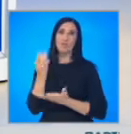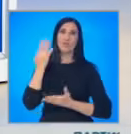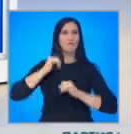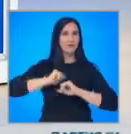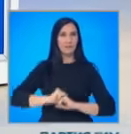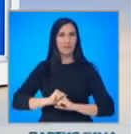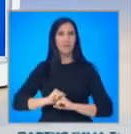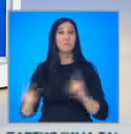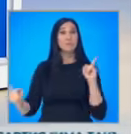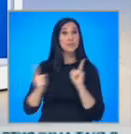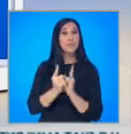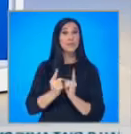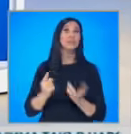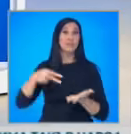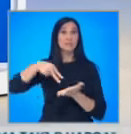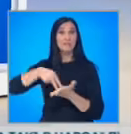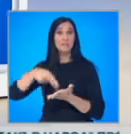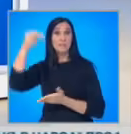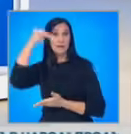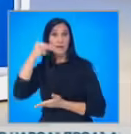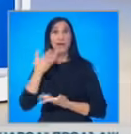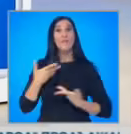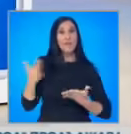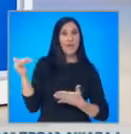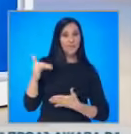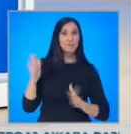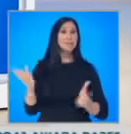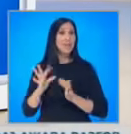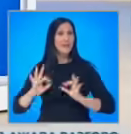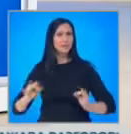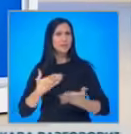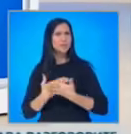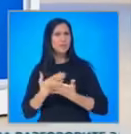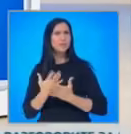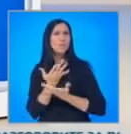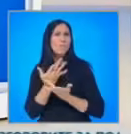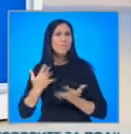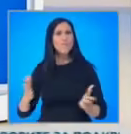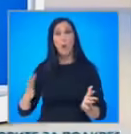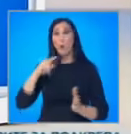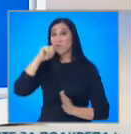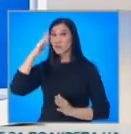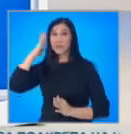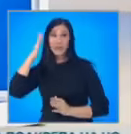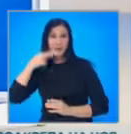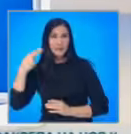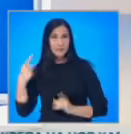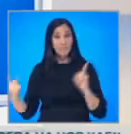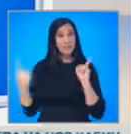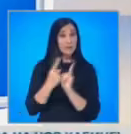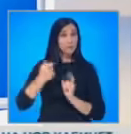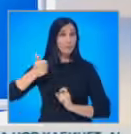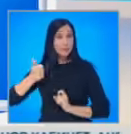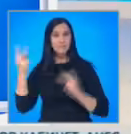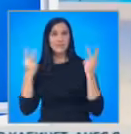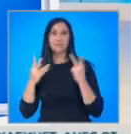нов кабинет. На среща с Изправи се, БГ, ние идваме. Стана ясно, че са близки по много от важните за страната теми. При срещата с БСП